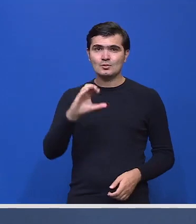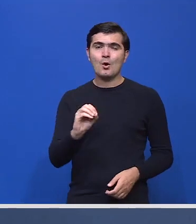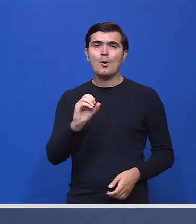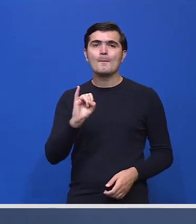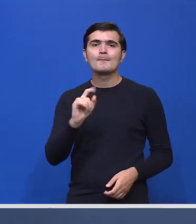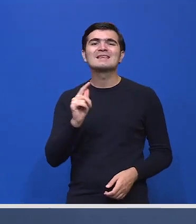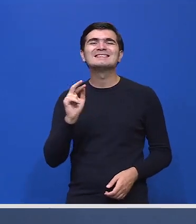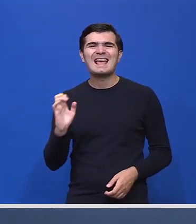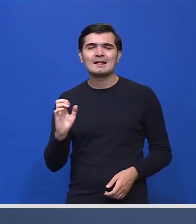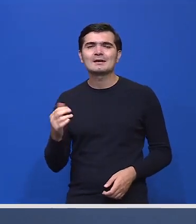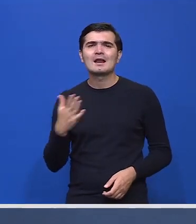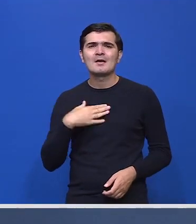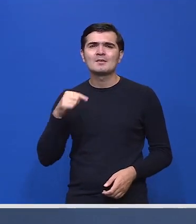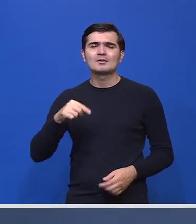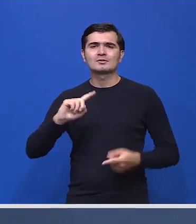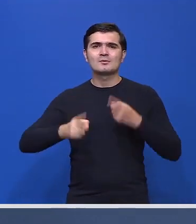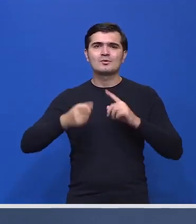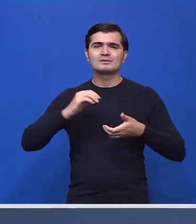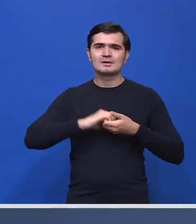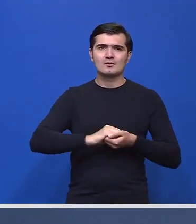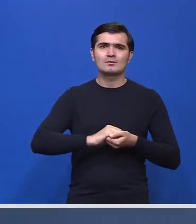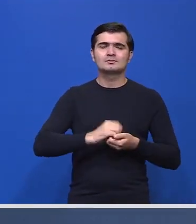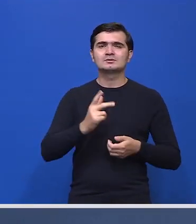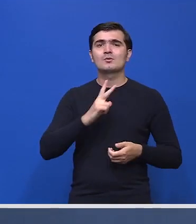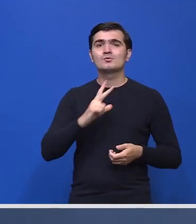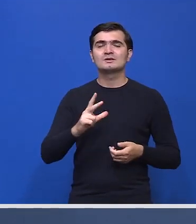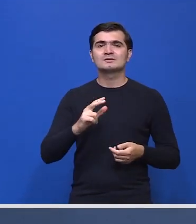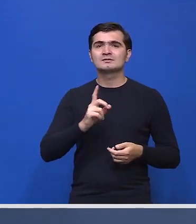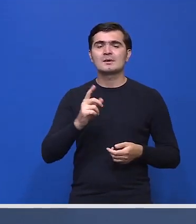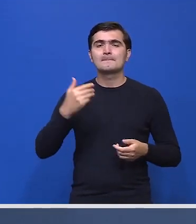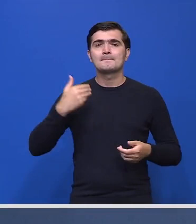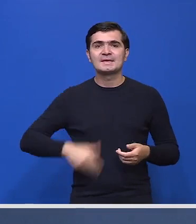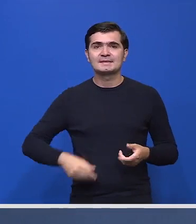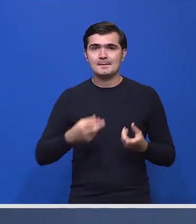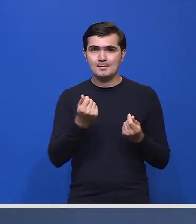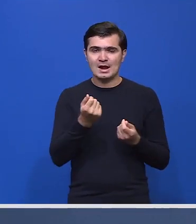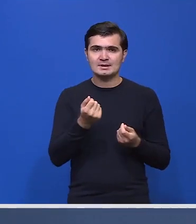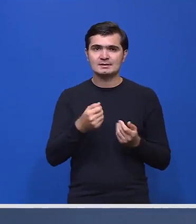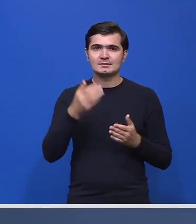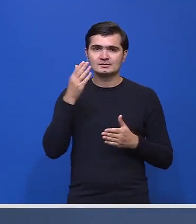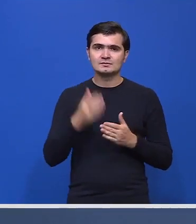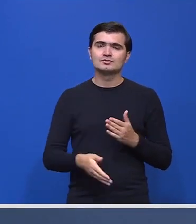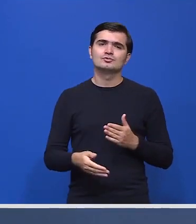în cadrul politicii de coeziune, adică al pierderii banilor la sfârșitul